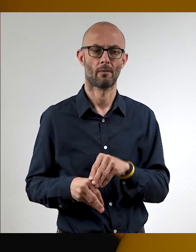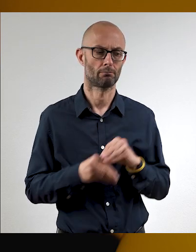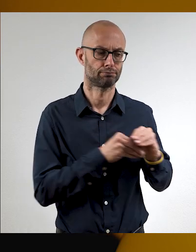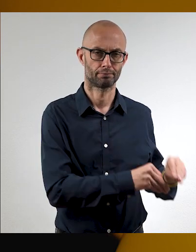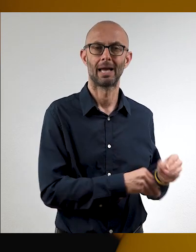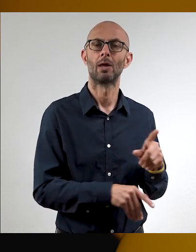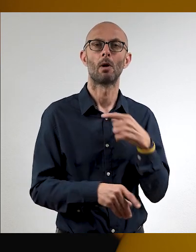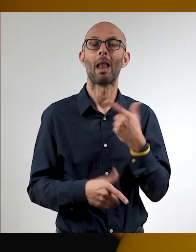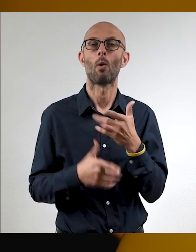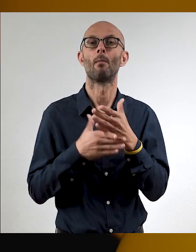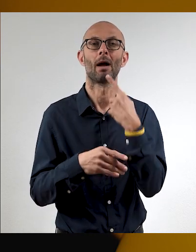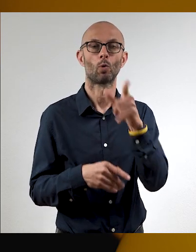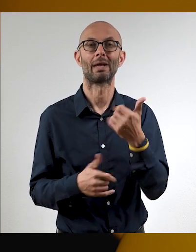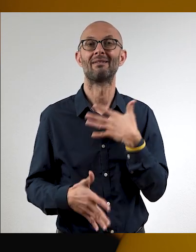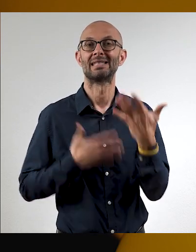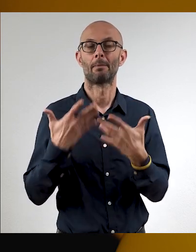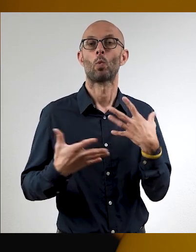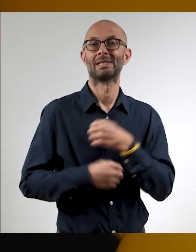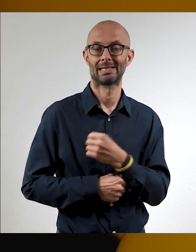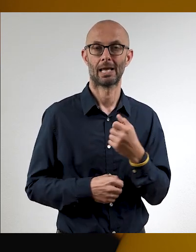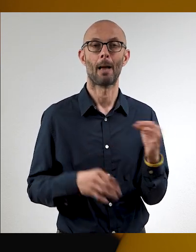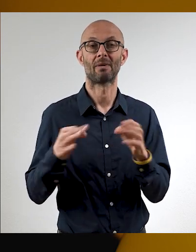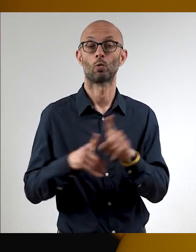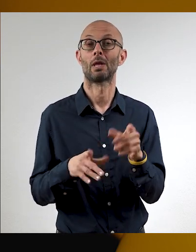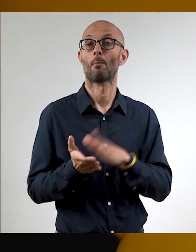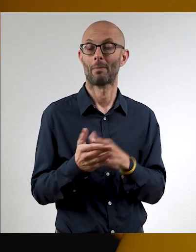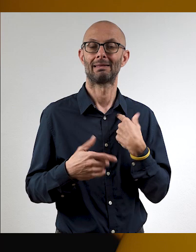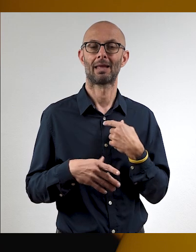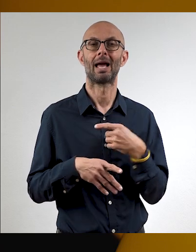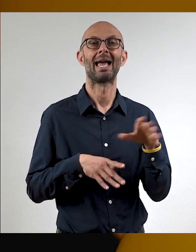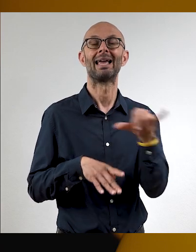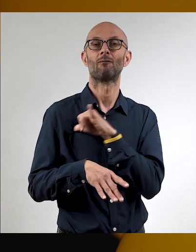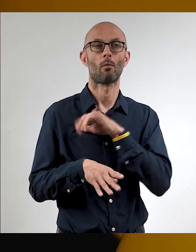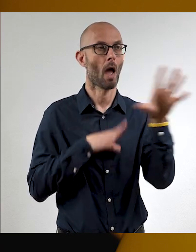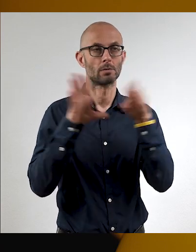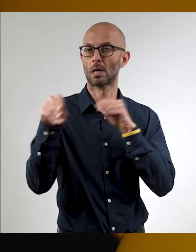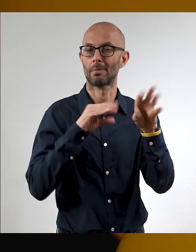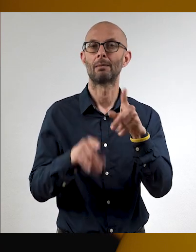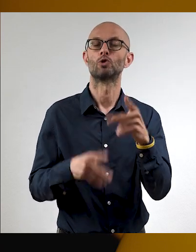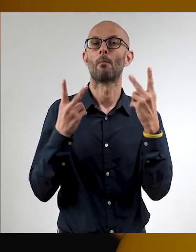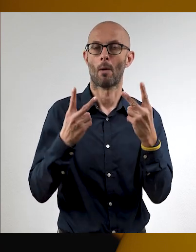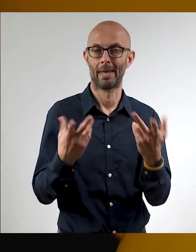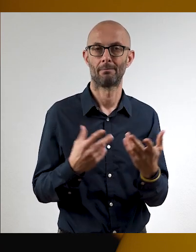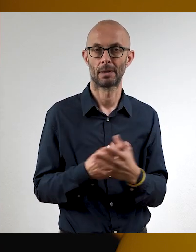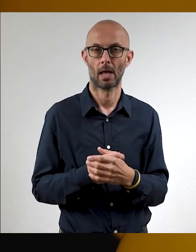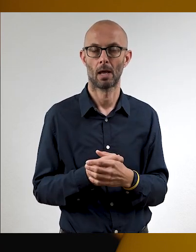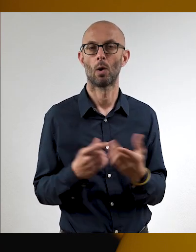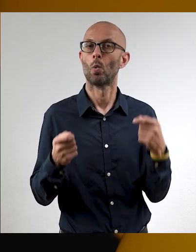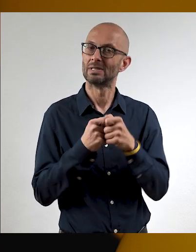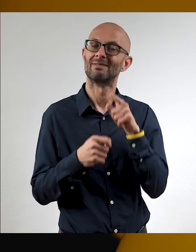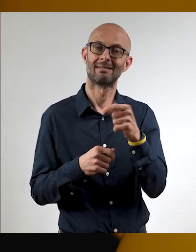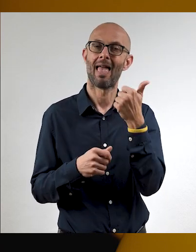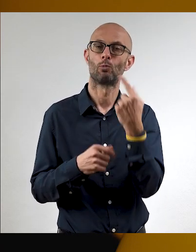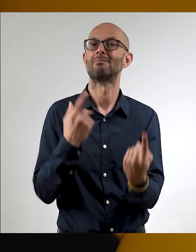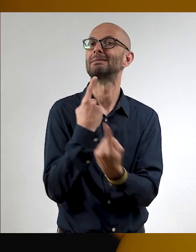je vznemirjen, ki je v stiski. Priprava pomeni tudi to, da zberem informacije, ki so aktualne v zvezi z